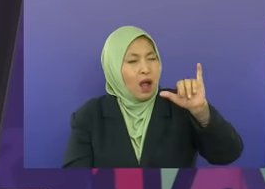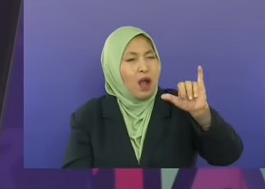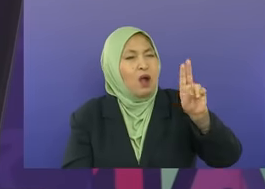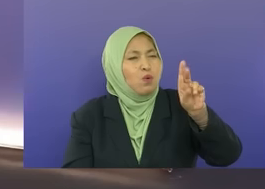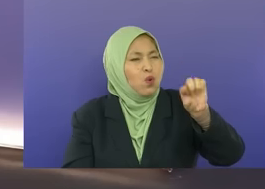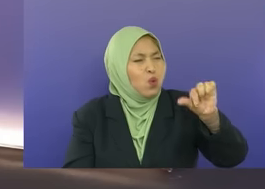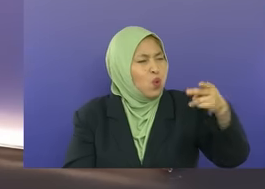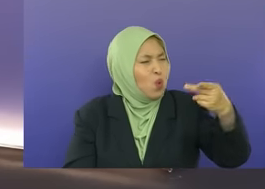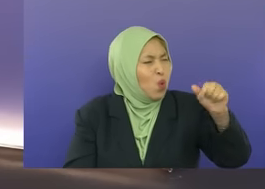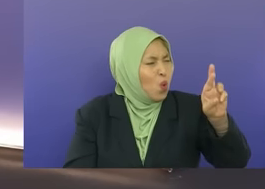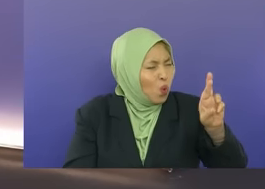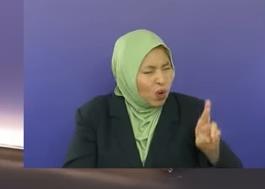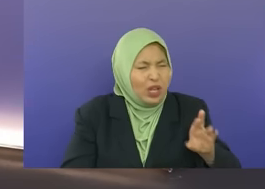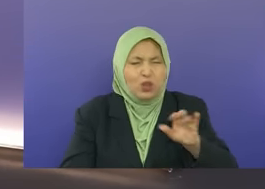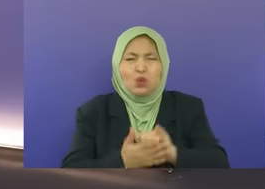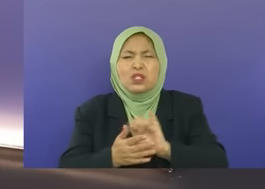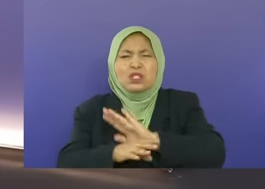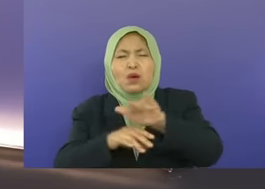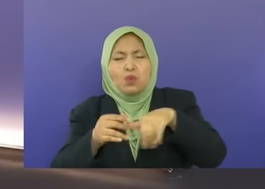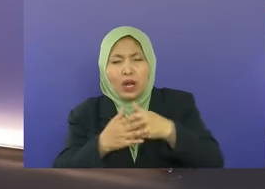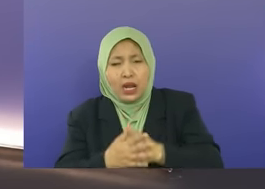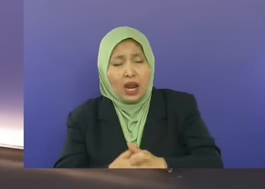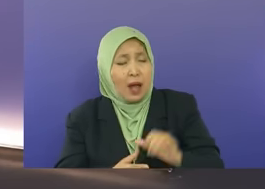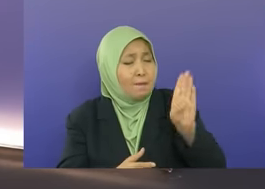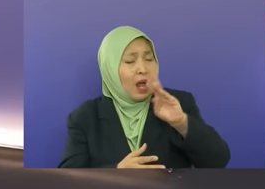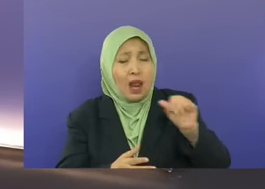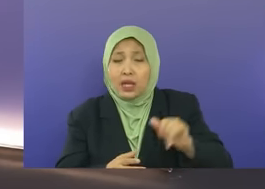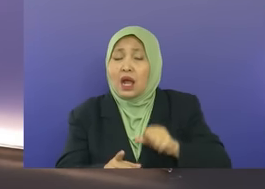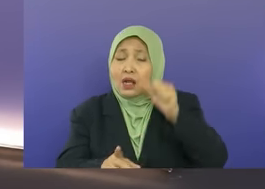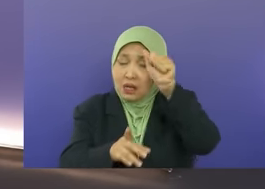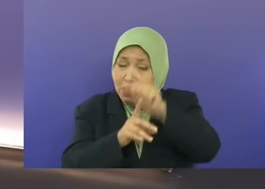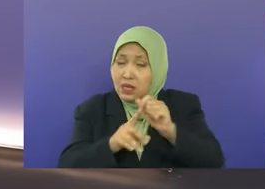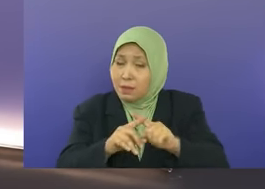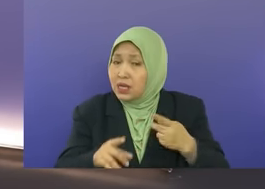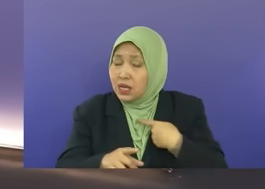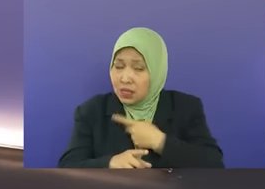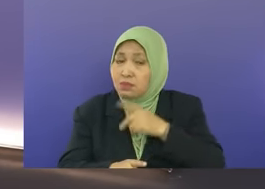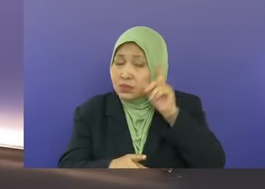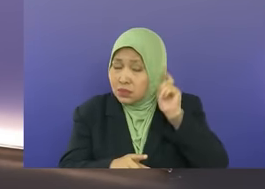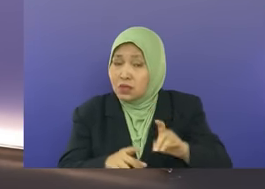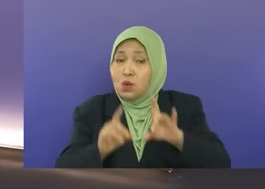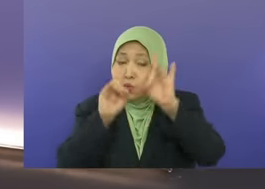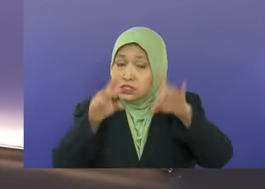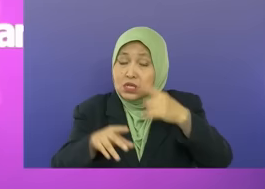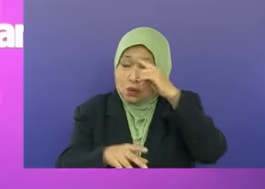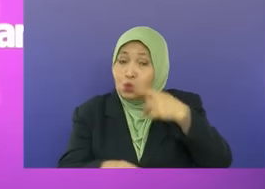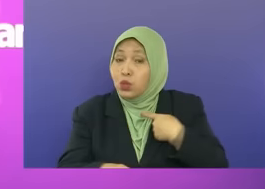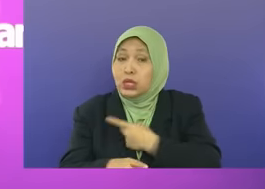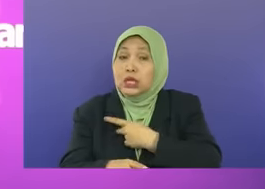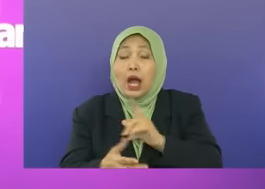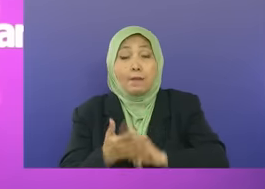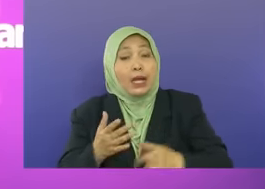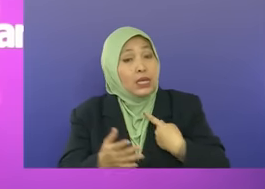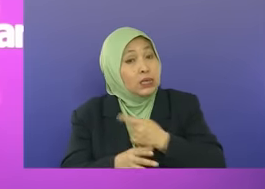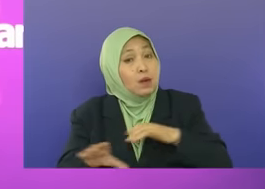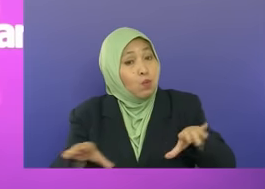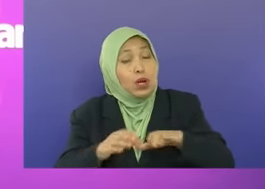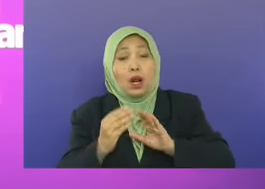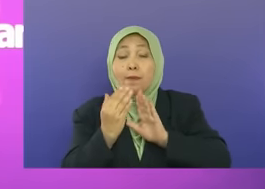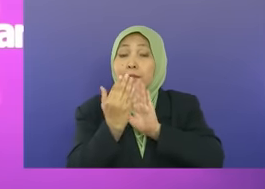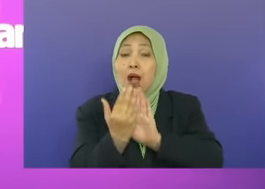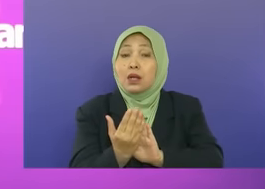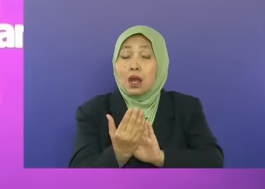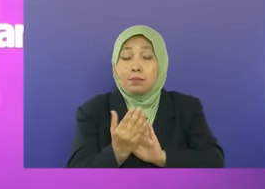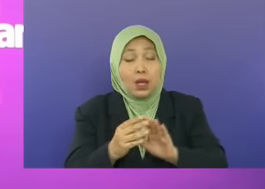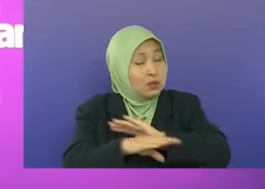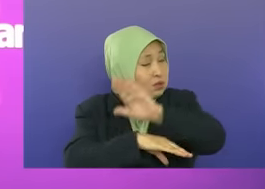itu itu semua adalah bala yang ke- tapi kita ingat Ia juga adalah ujian untuk kita apa yang kita buat dalam menghadapi